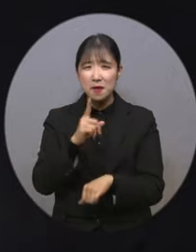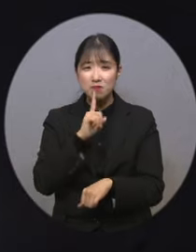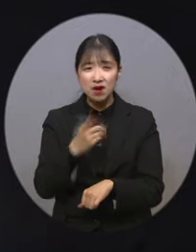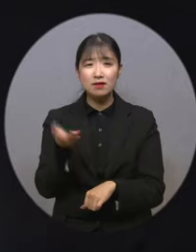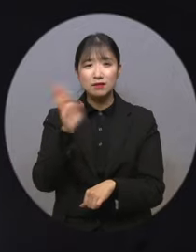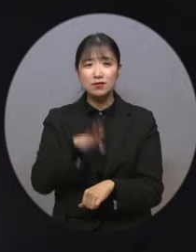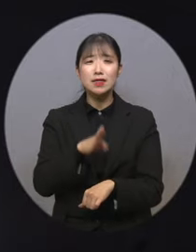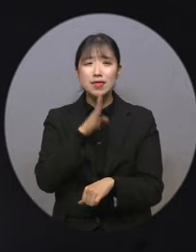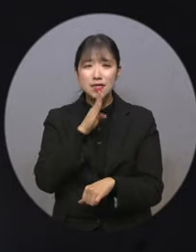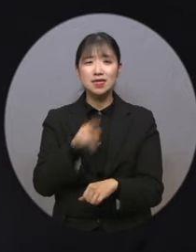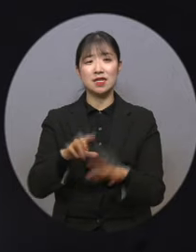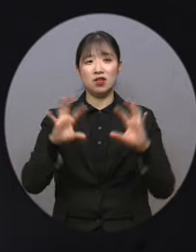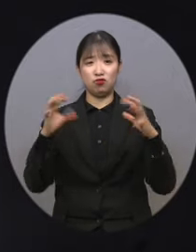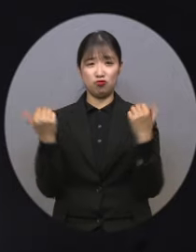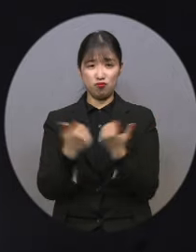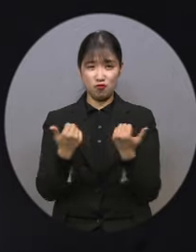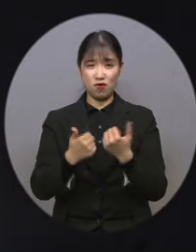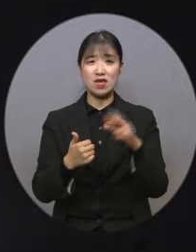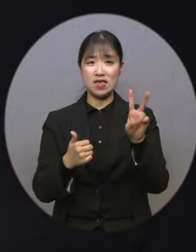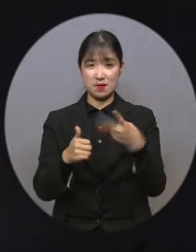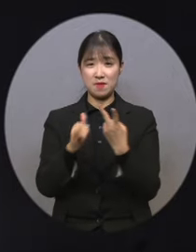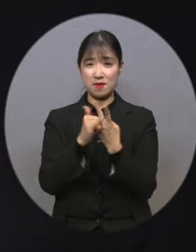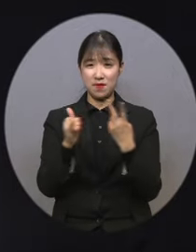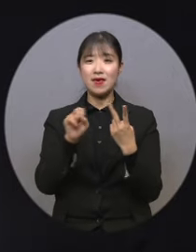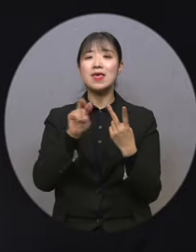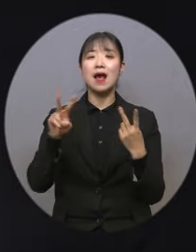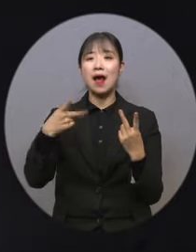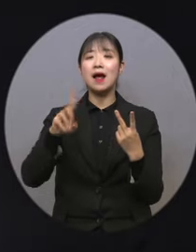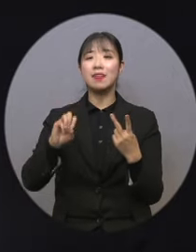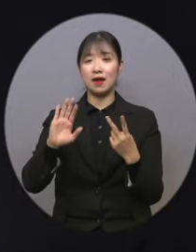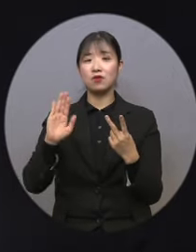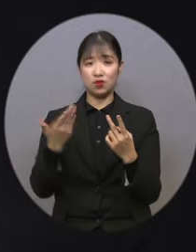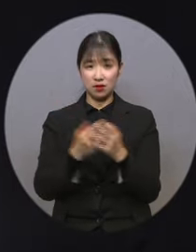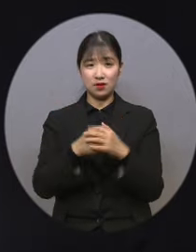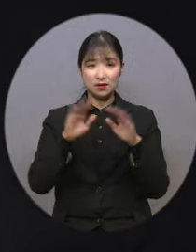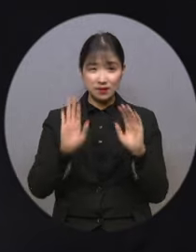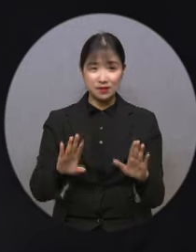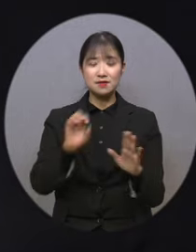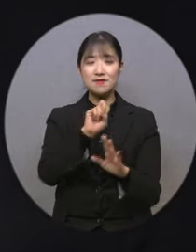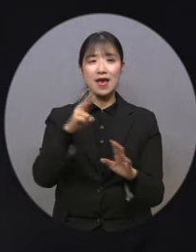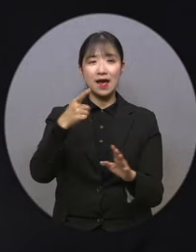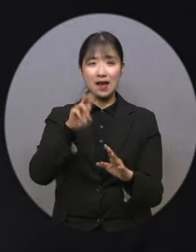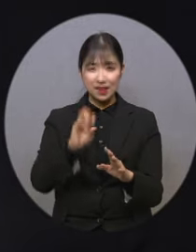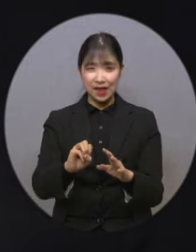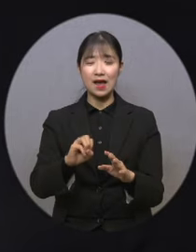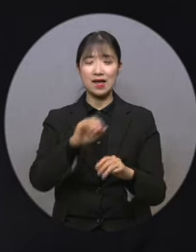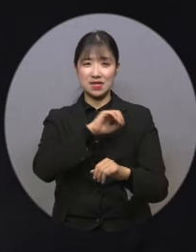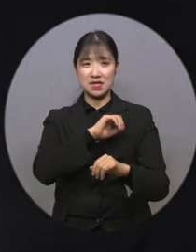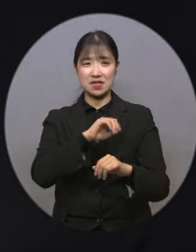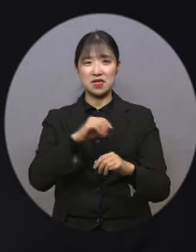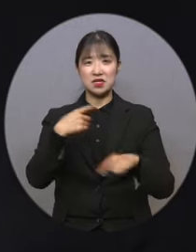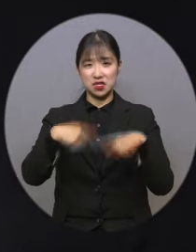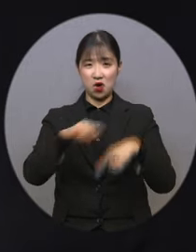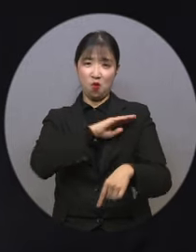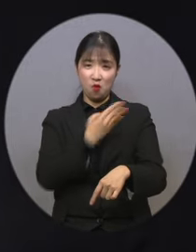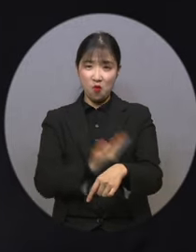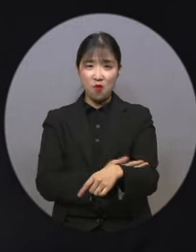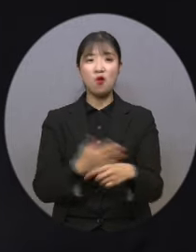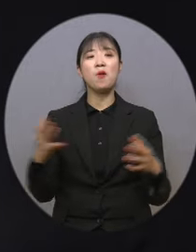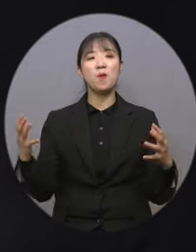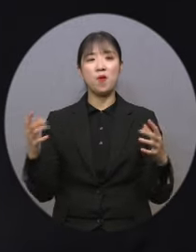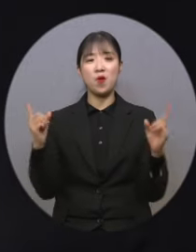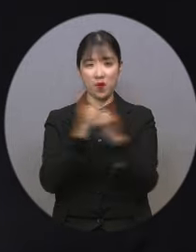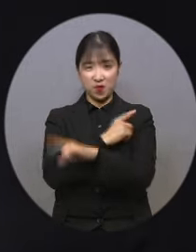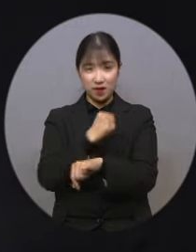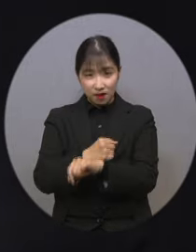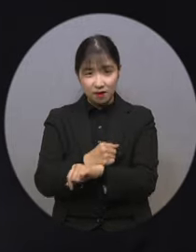국회의원 200명이 야당이 되겠죠 맞아야 이것 지금 야당이 정권을 잡았다 정권교체 하면 살 수 있을까요